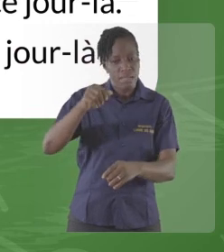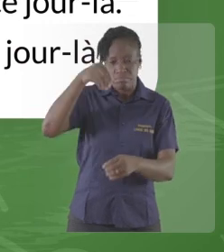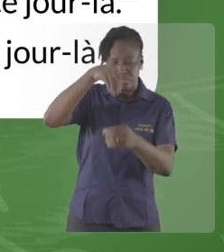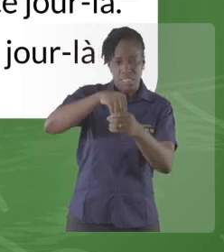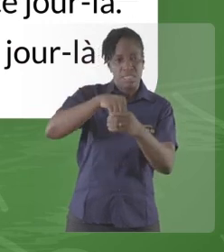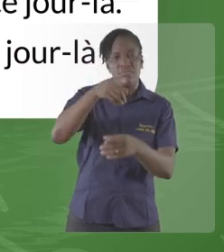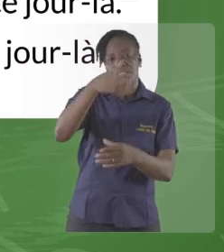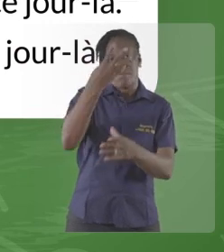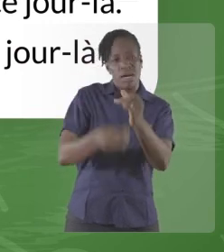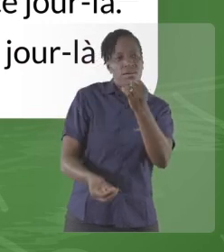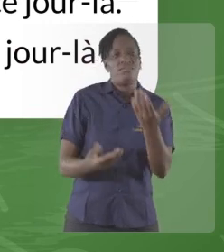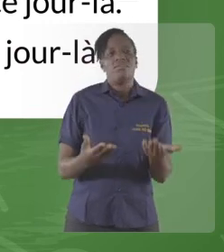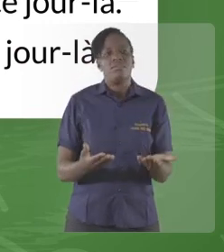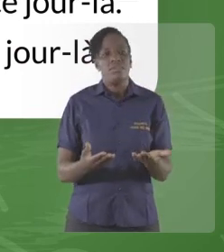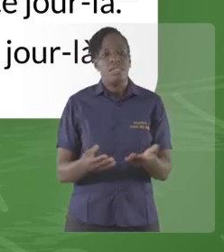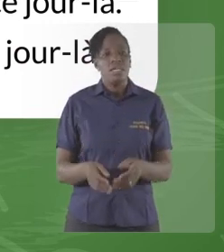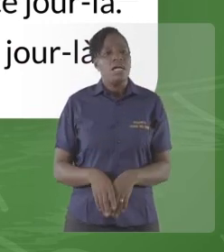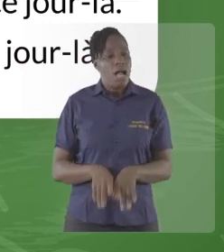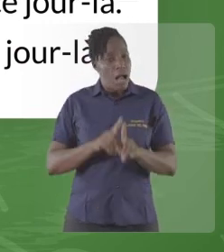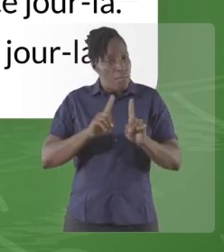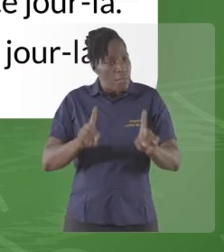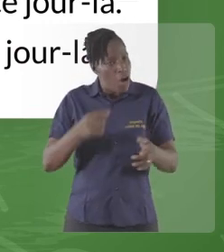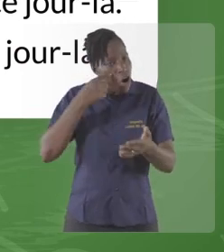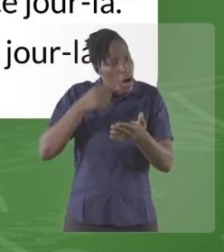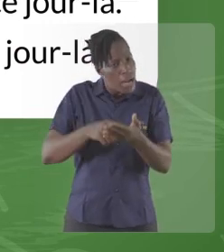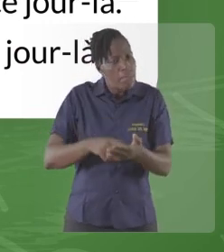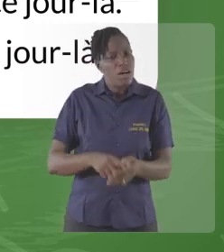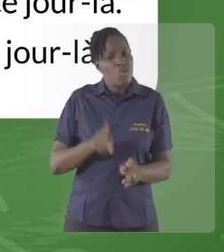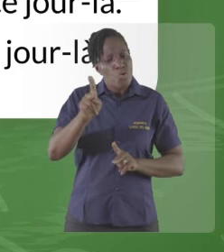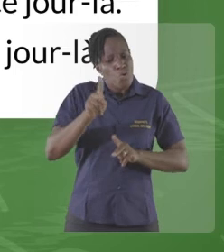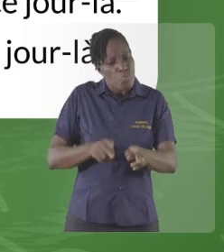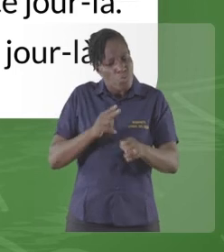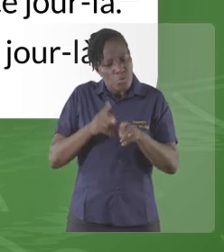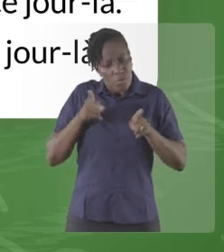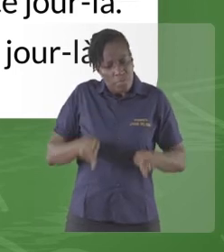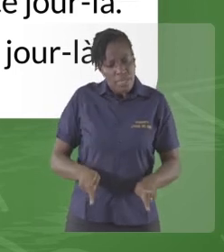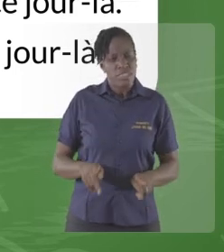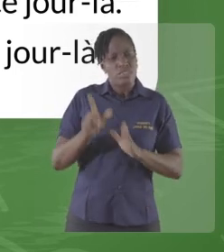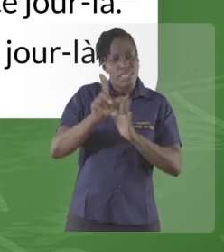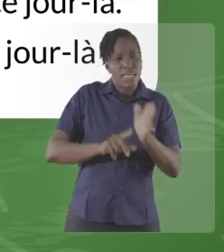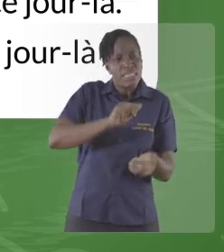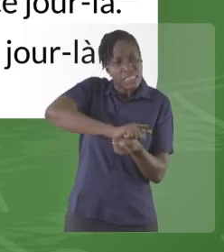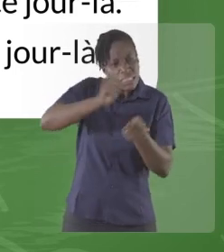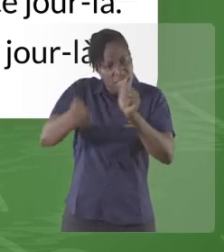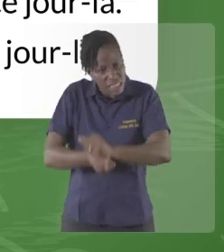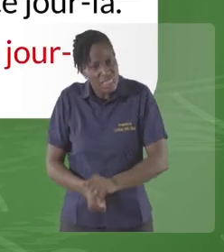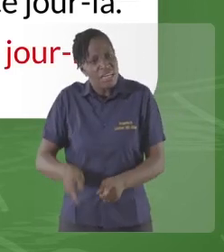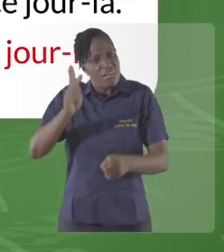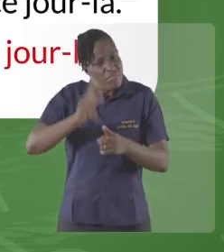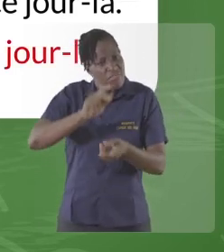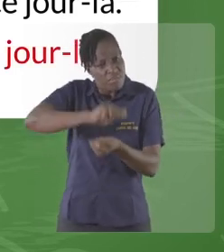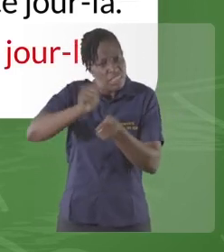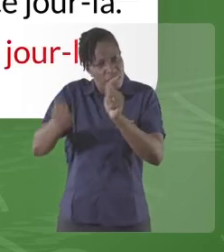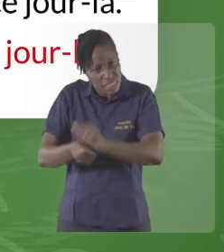Toutefois, nous remarquons un changement au niveau des pronoms personnels, du temps du verbe et